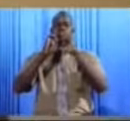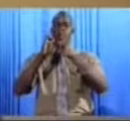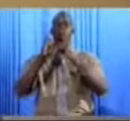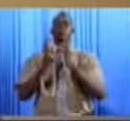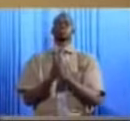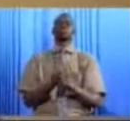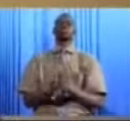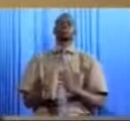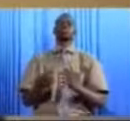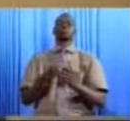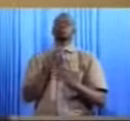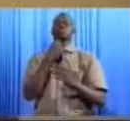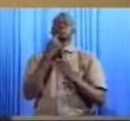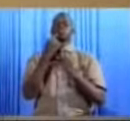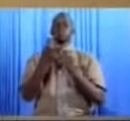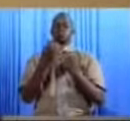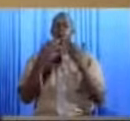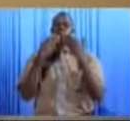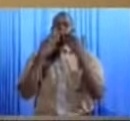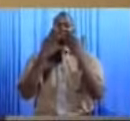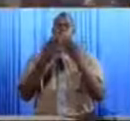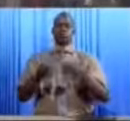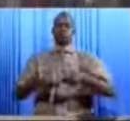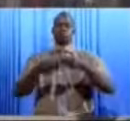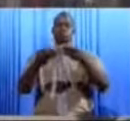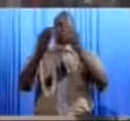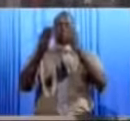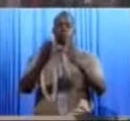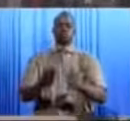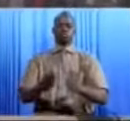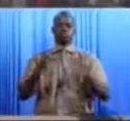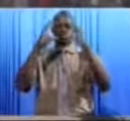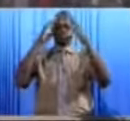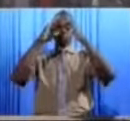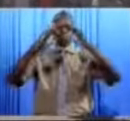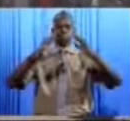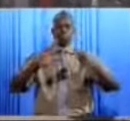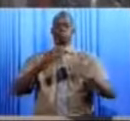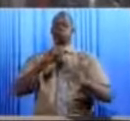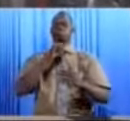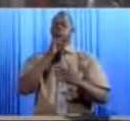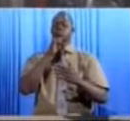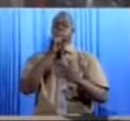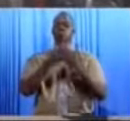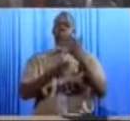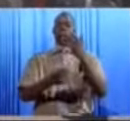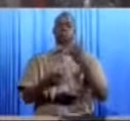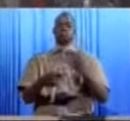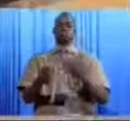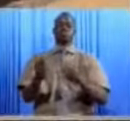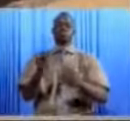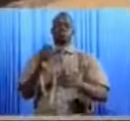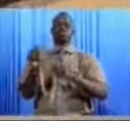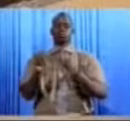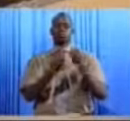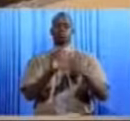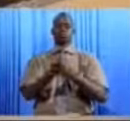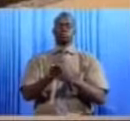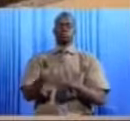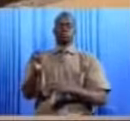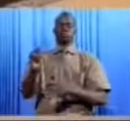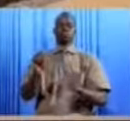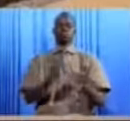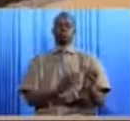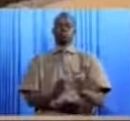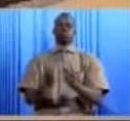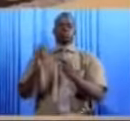rendu un vibrant hommage donateurs pour qui une mosquée n'a pas de prix le geste est un acte de foi une manière de témoigner sa